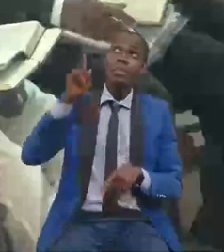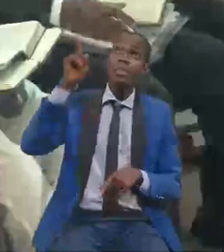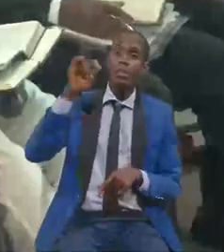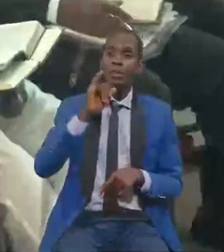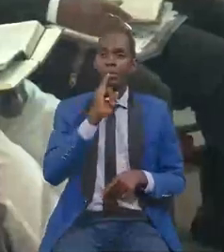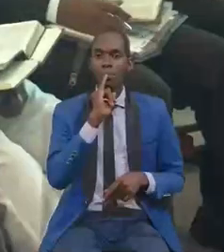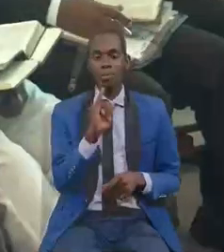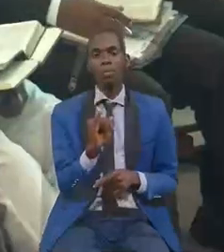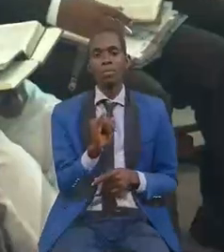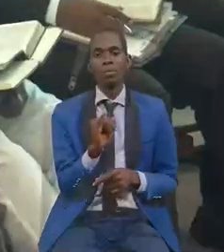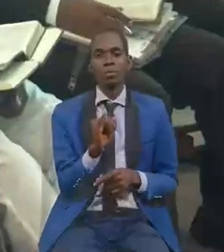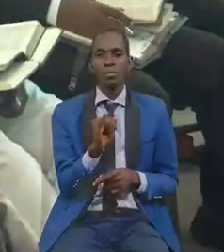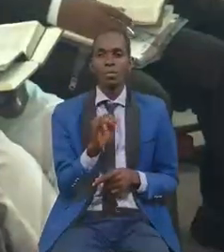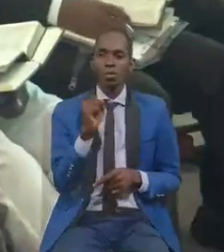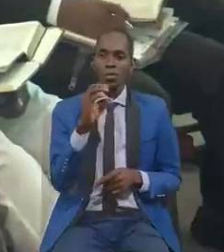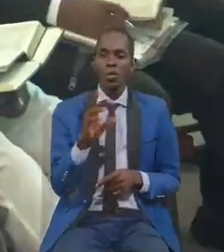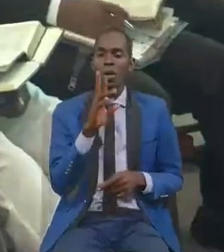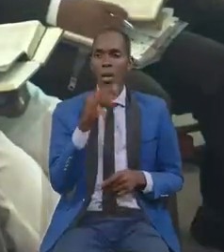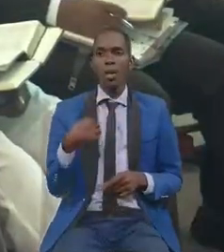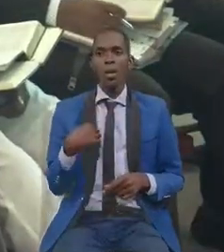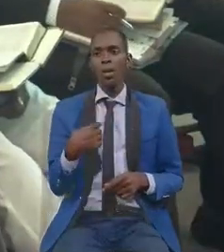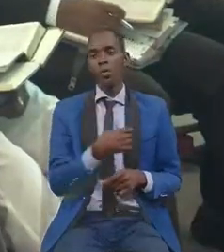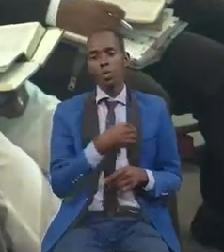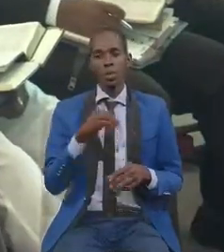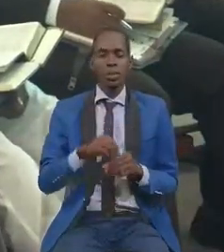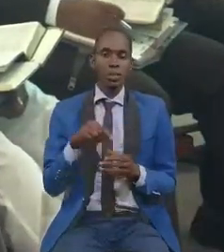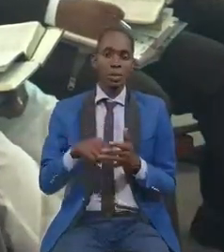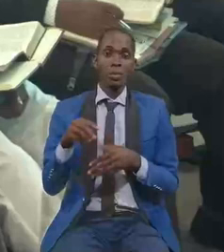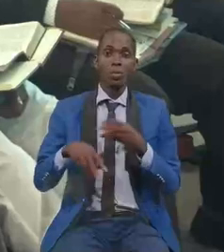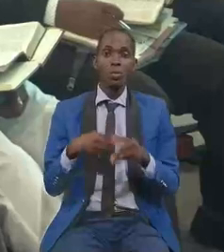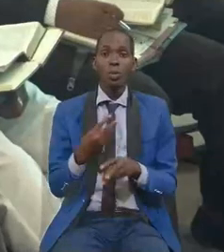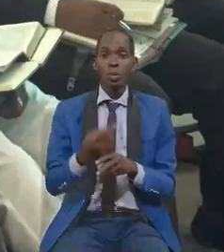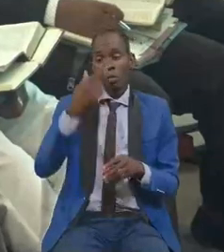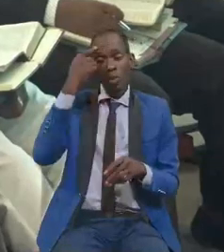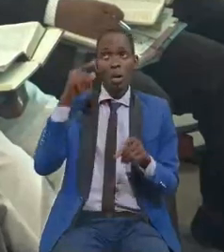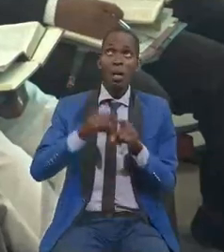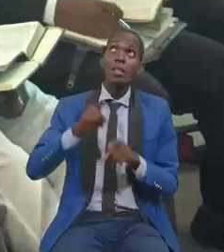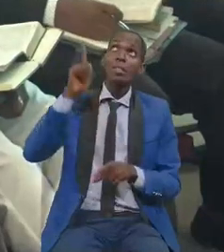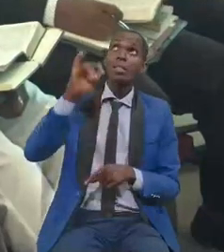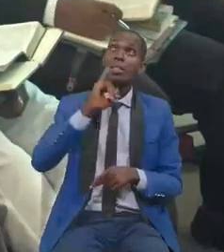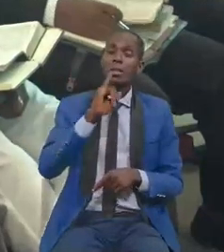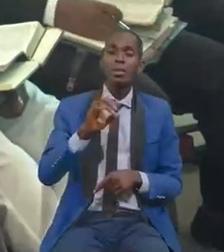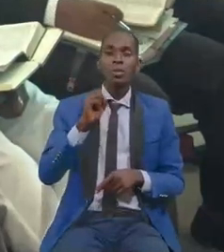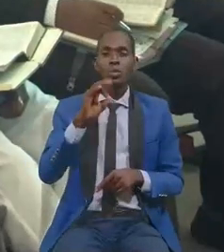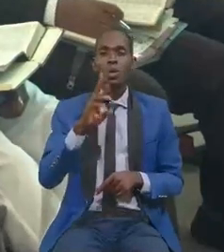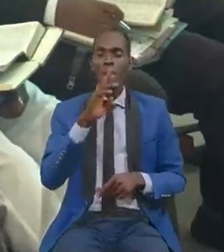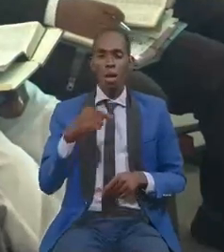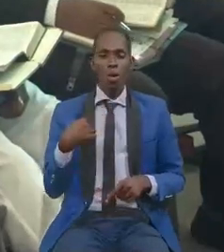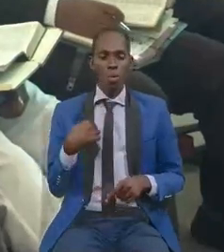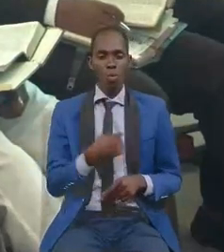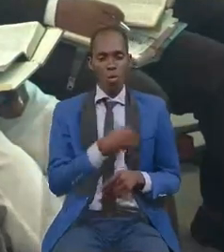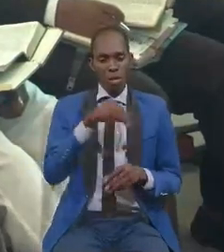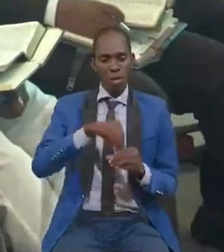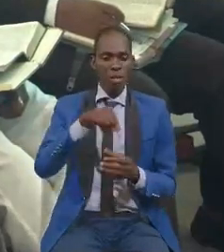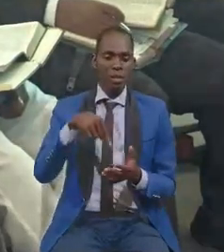afin que nous ayons de l'assurance au jour du jugement. Église, tel il est, tel nous sommes aussi dans ce